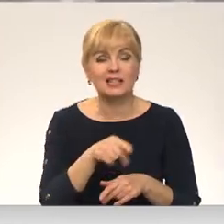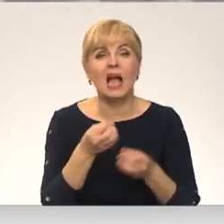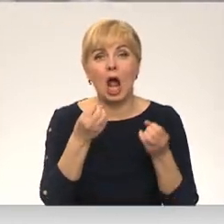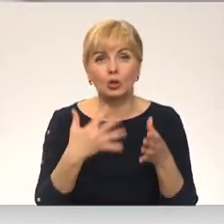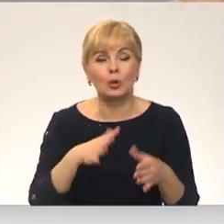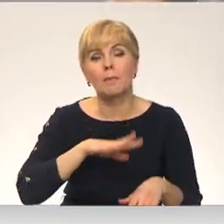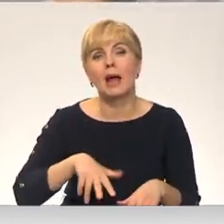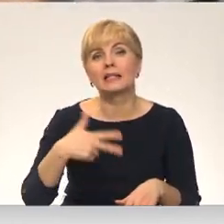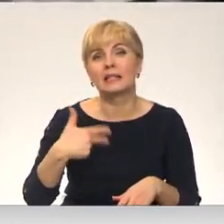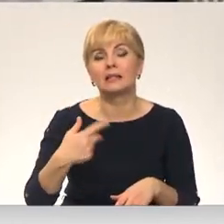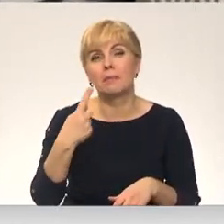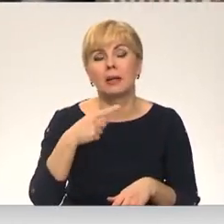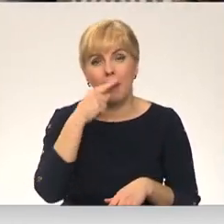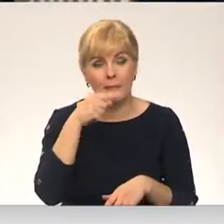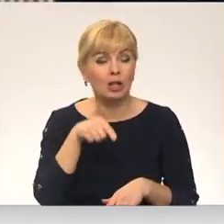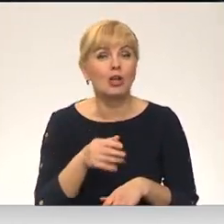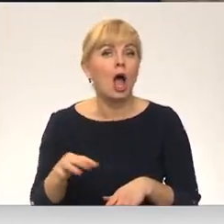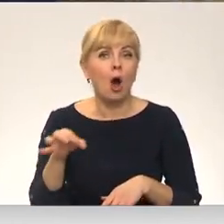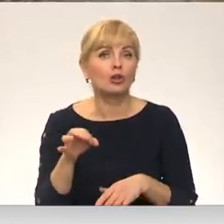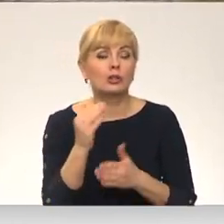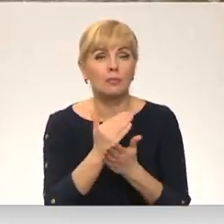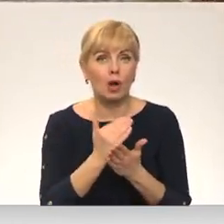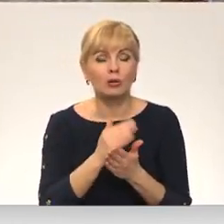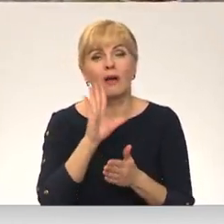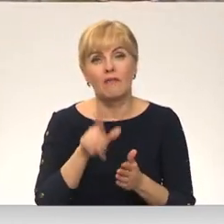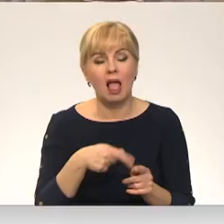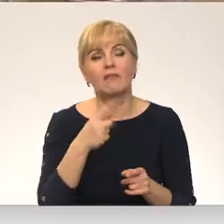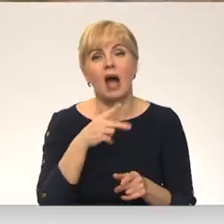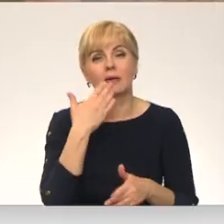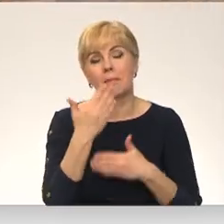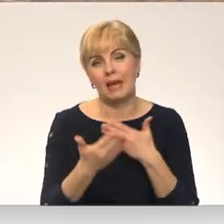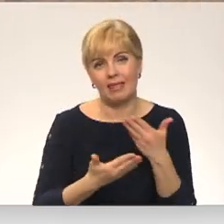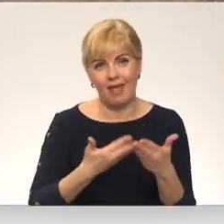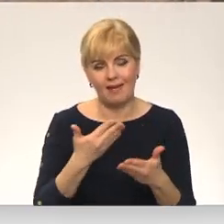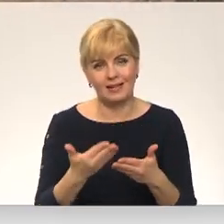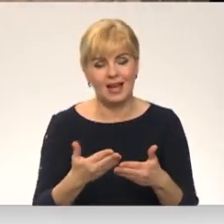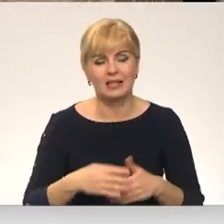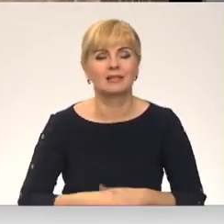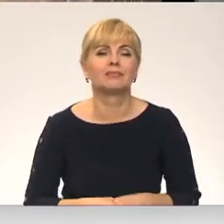Marta, jo līdz tam organizācija šai programmai vēl var pieteikties. Ieva Benefeldelāns, Peršavicis, Grundas televīzija.